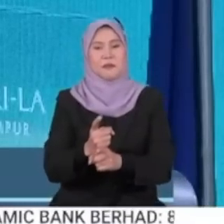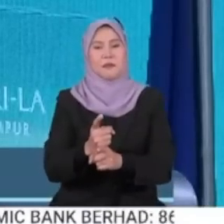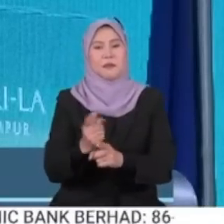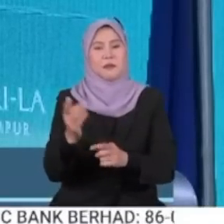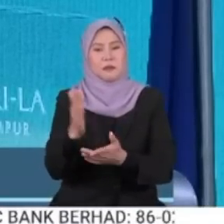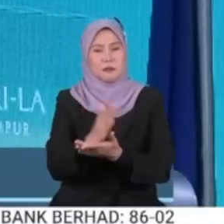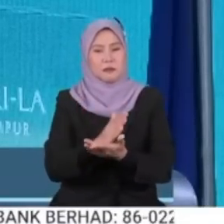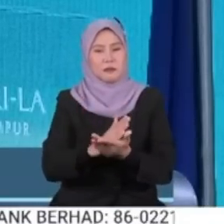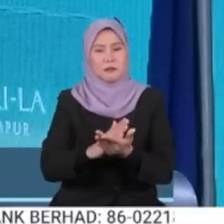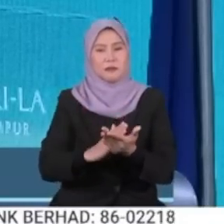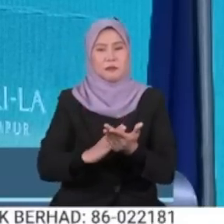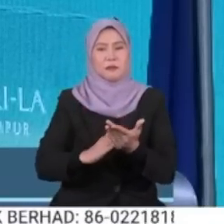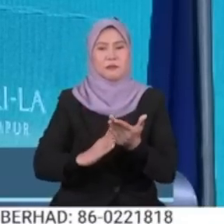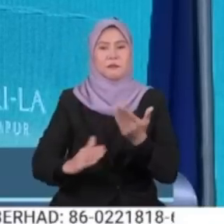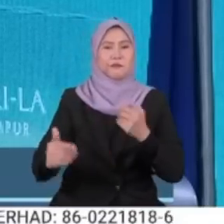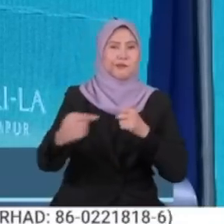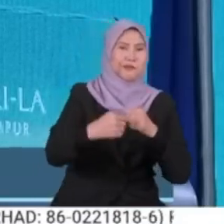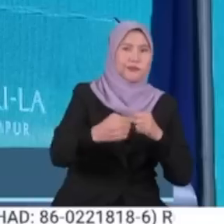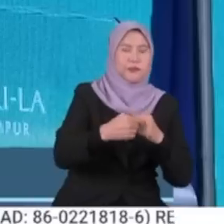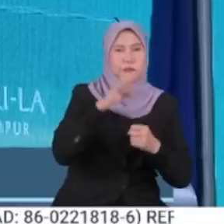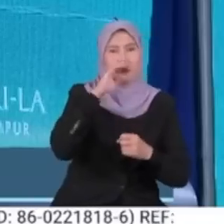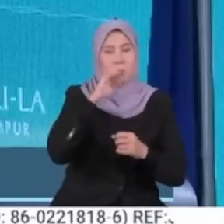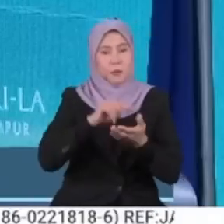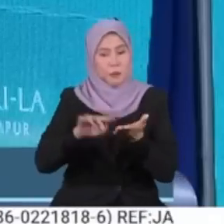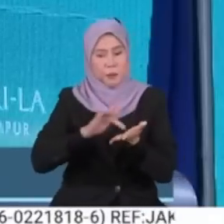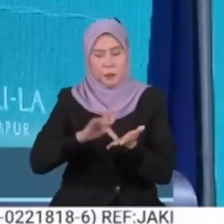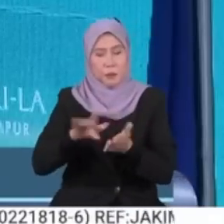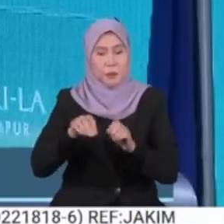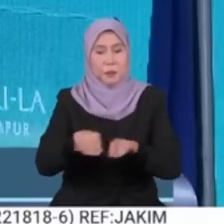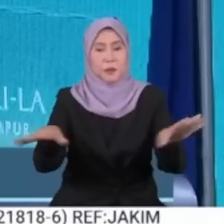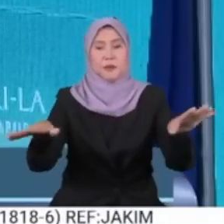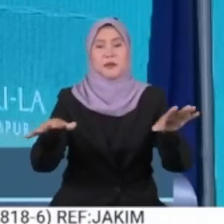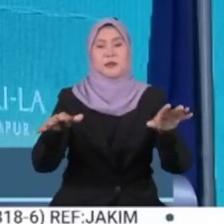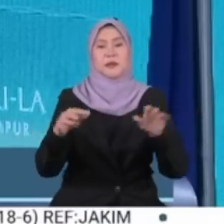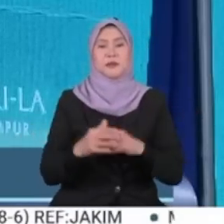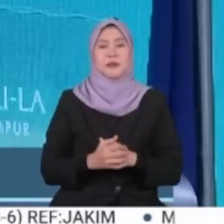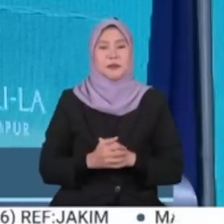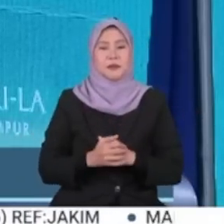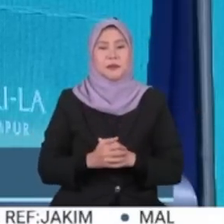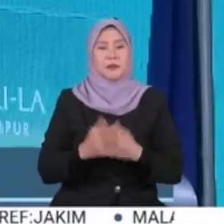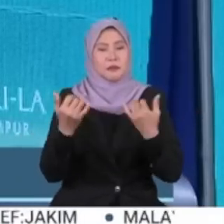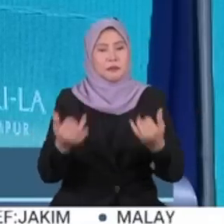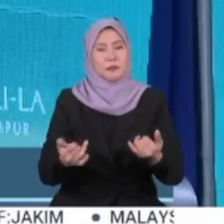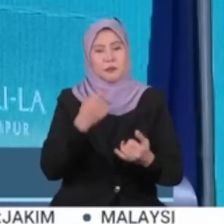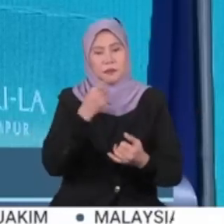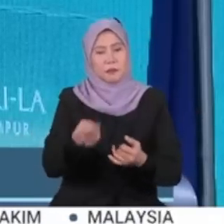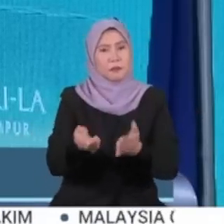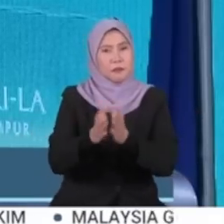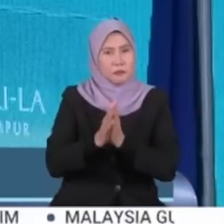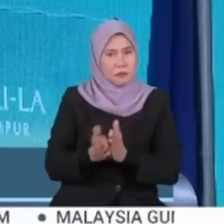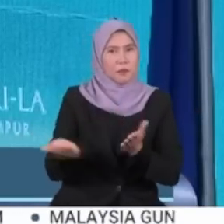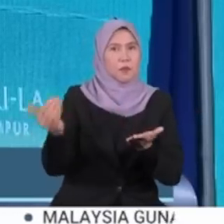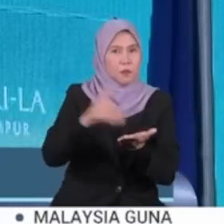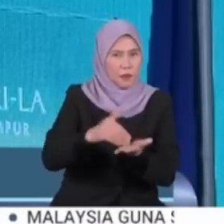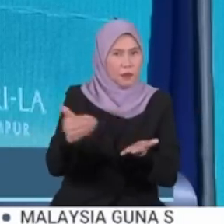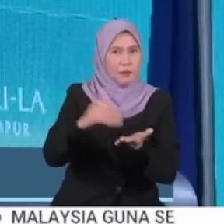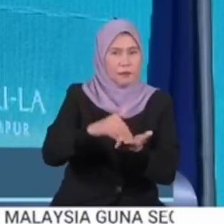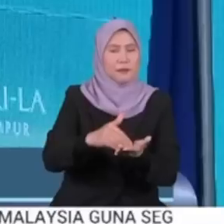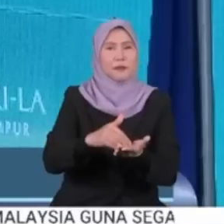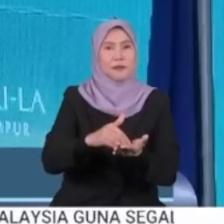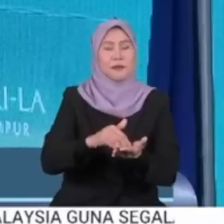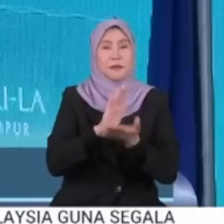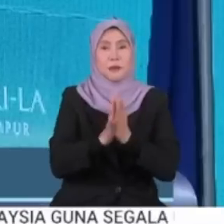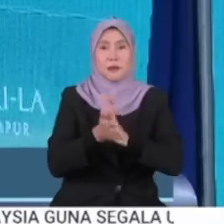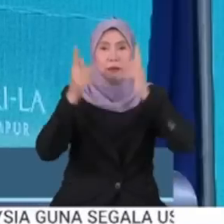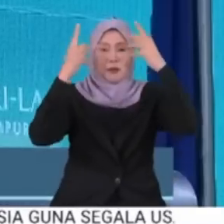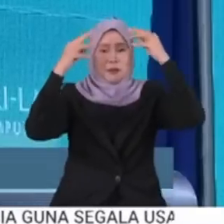ad nauseam in the social media. Let me reiterate what I have said before. As Prime